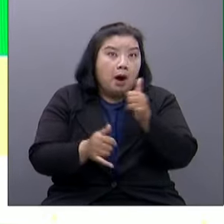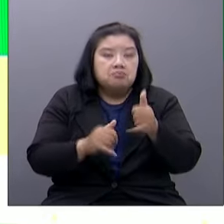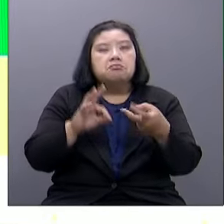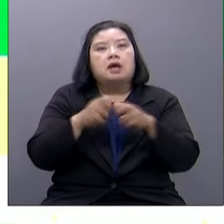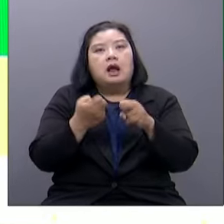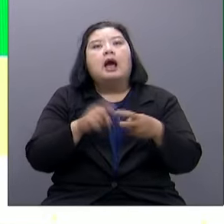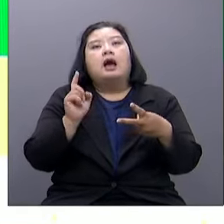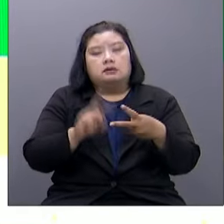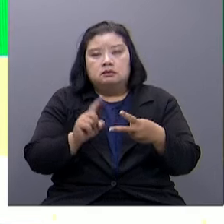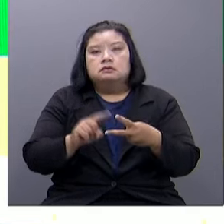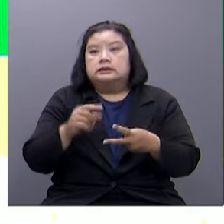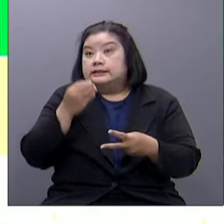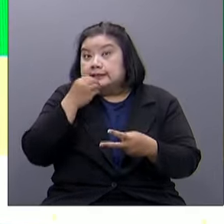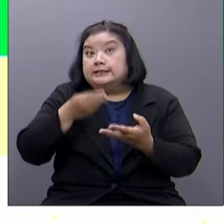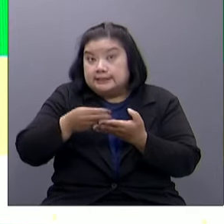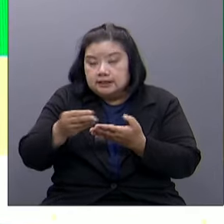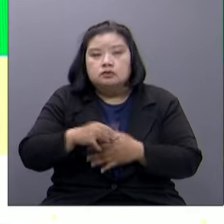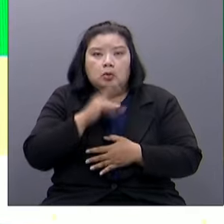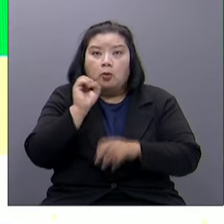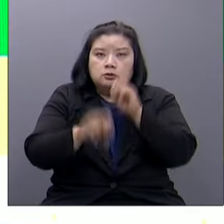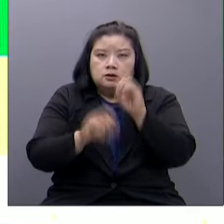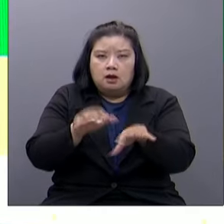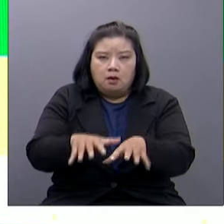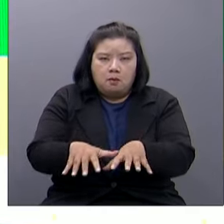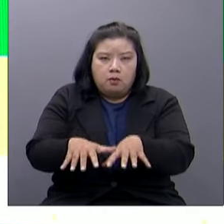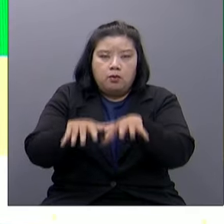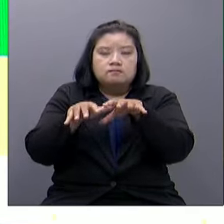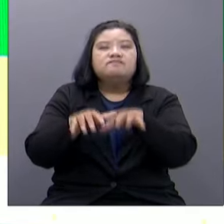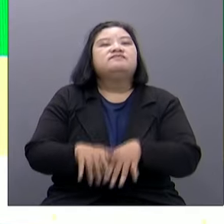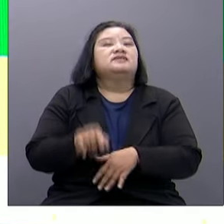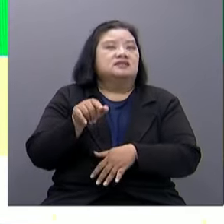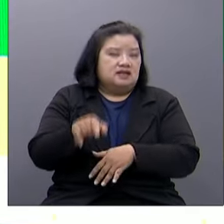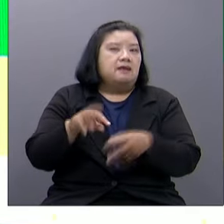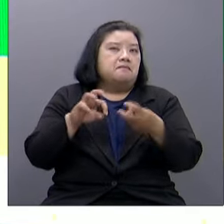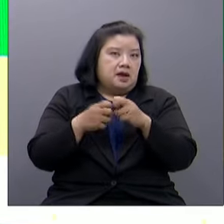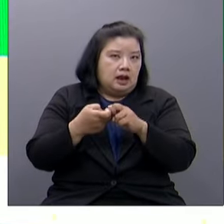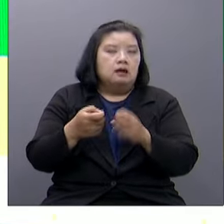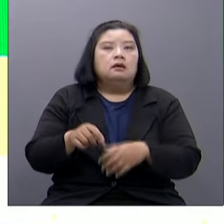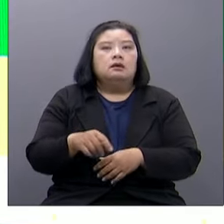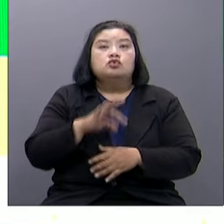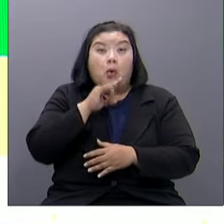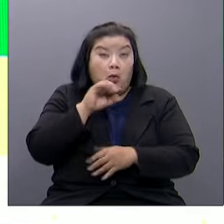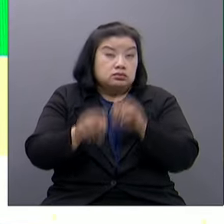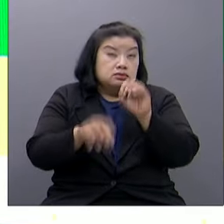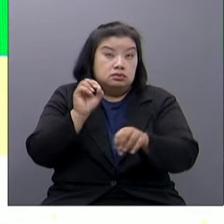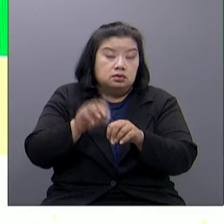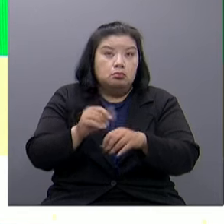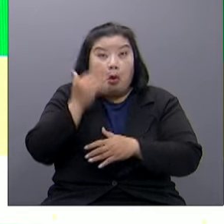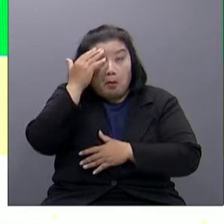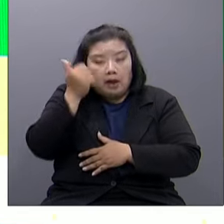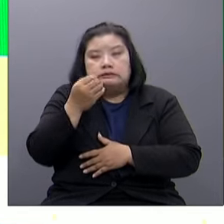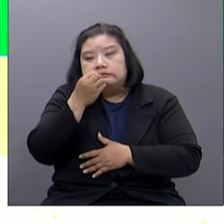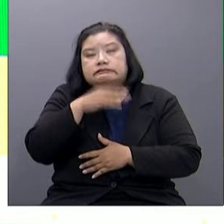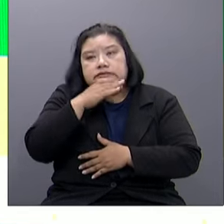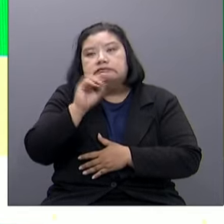ชิมช็อปนะคะแล้วก็ใช้สิ่งต่างๆเป็นเหตุผลที่ทำให้เกิดเรื่องของขยะซึ่งมาจากการอุปโภคบริโภคม